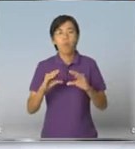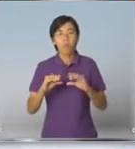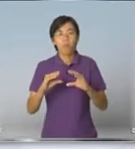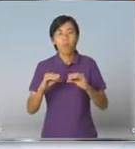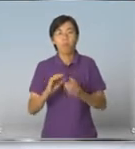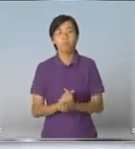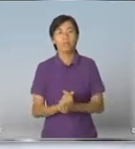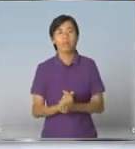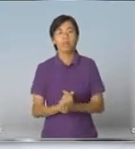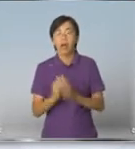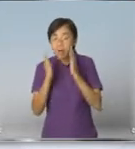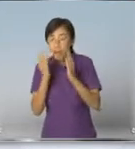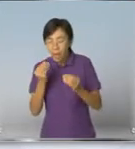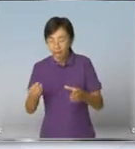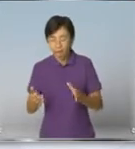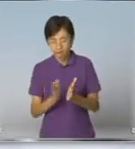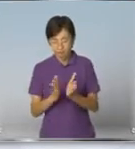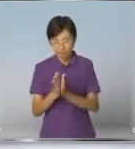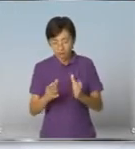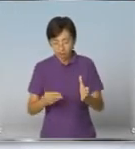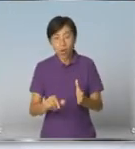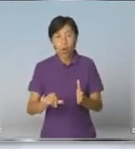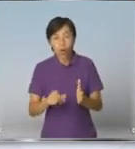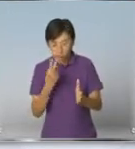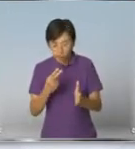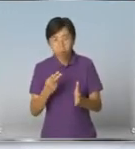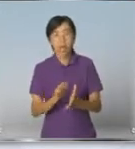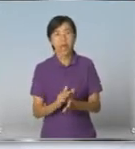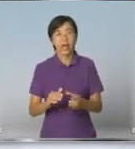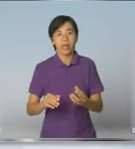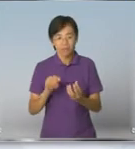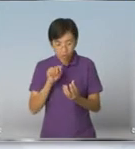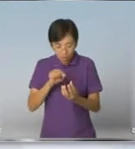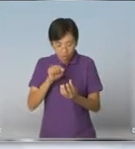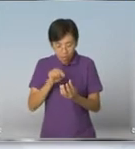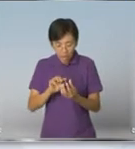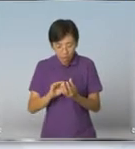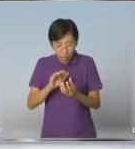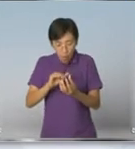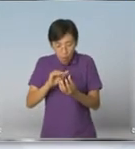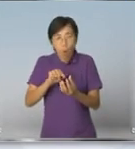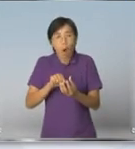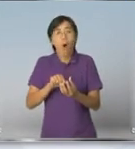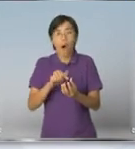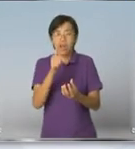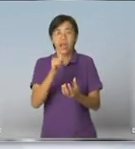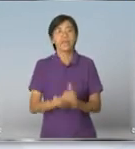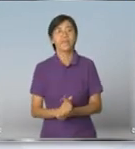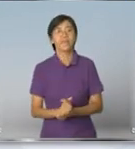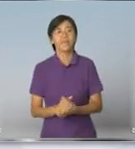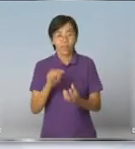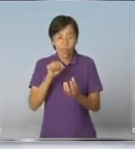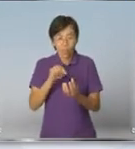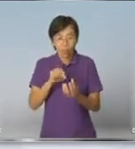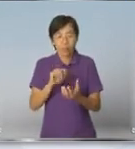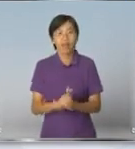พอโรยแป้งนี่เข้าไปเหมือนมันจะเข้าไปอยู่ข้างในนวลๆขึ้น ใช่นะคะกดแล้วมันเด้งๆแบบนี้ก็คือใช้ได้แล้ว ตุ๋ม